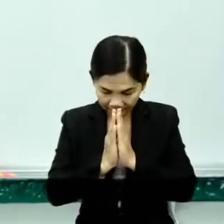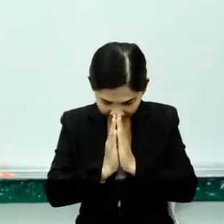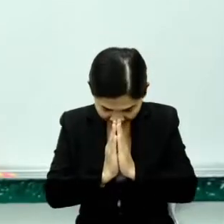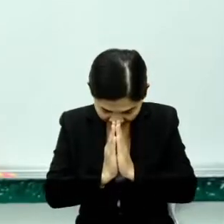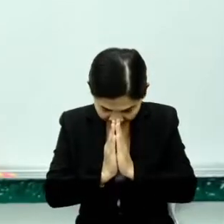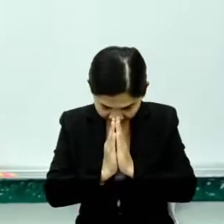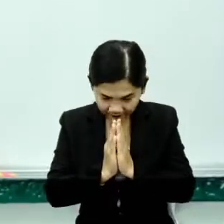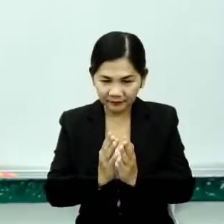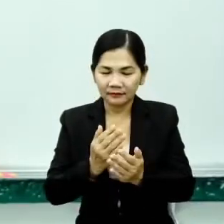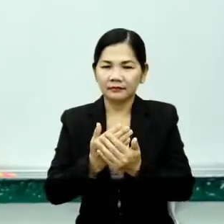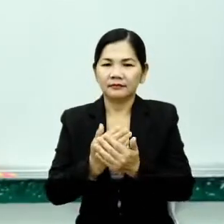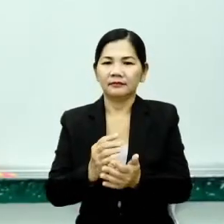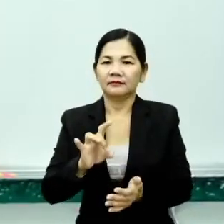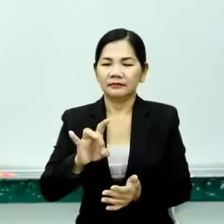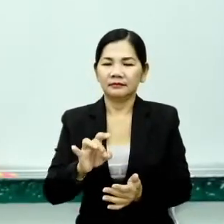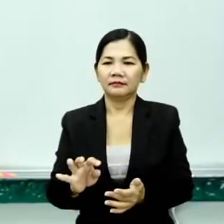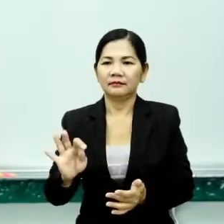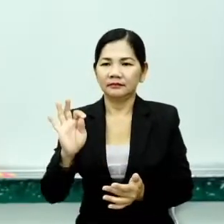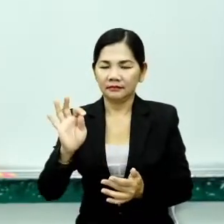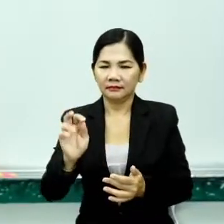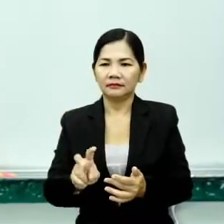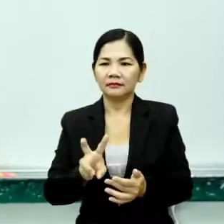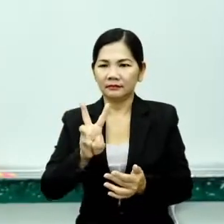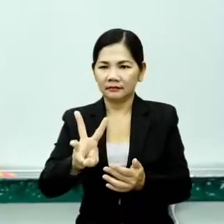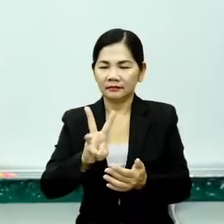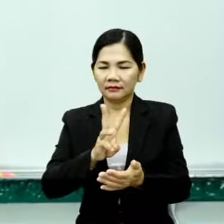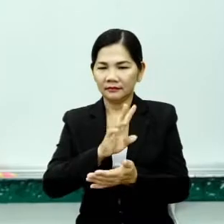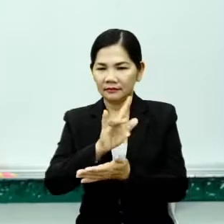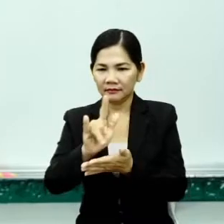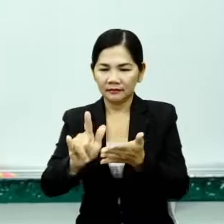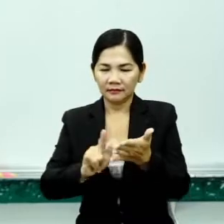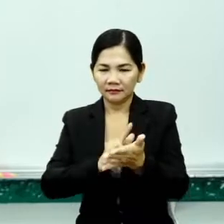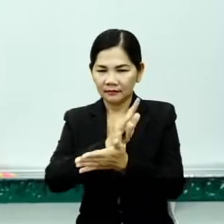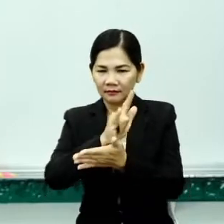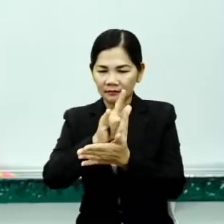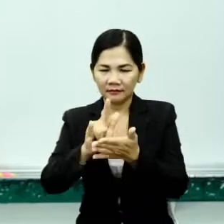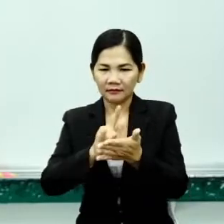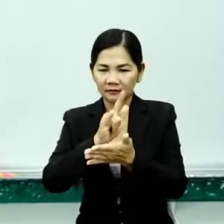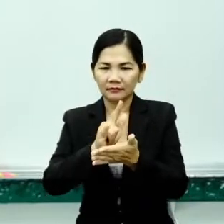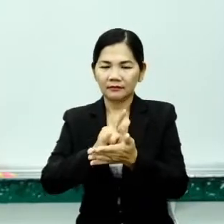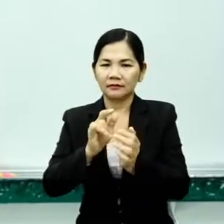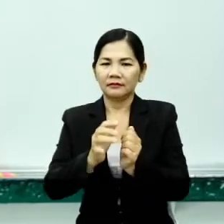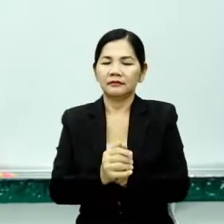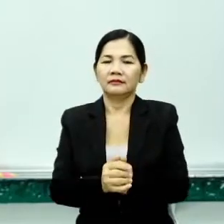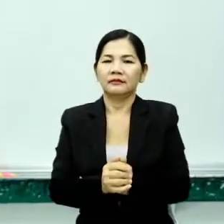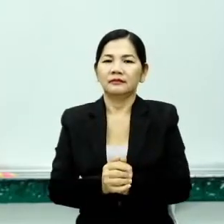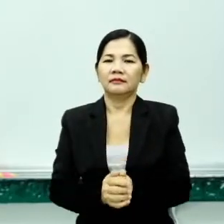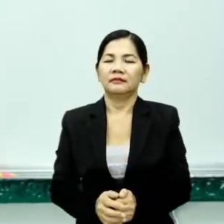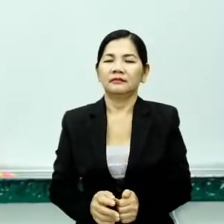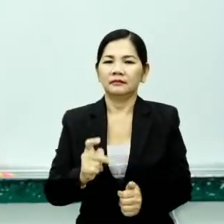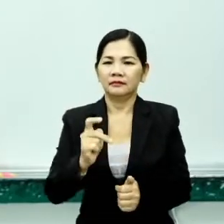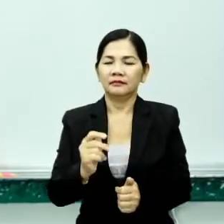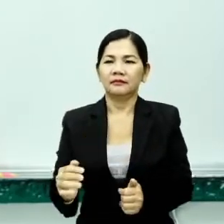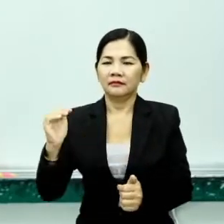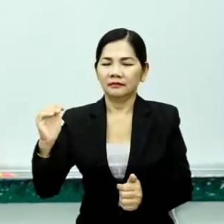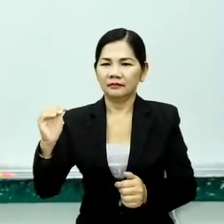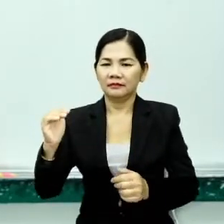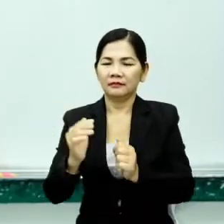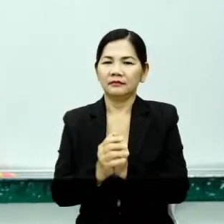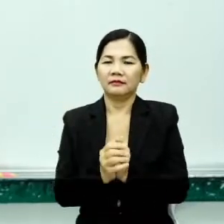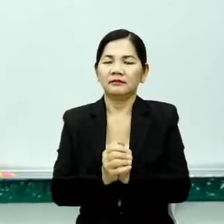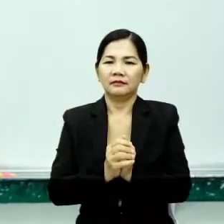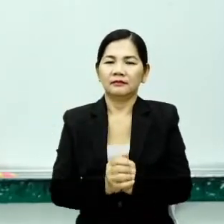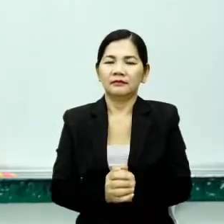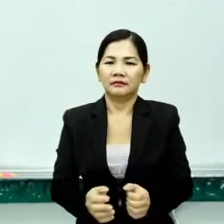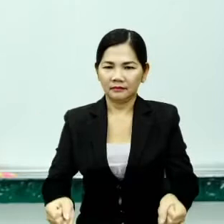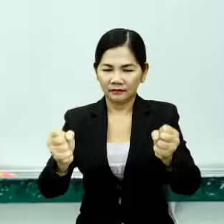Xong chúng rịp xuống, nhưng nhóm chú mô bôn bộ rấy, chỉ có đủ bằng riêng thân ạ tịp bấy, nấy xa la bạc thông sắc xa kê ri xa văn vũng, sọc ở đồ liệp